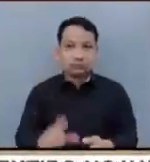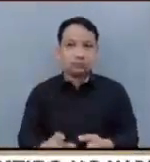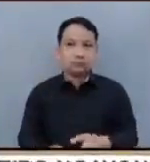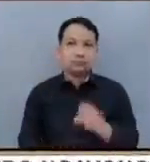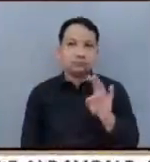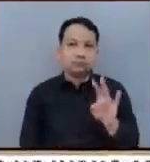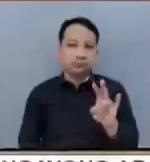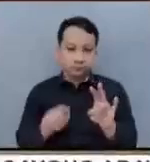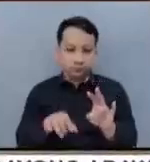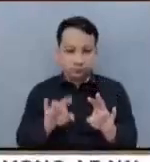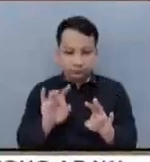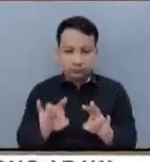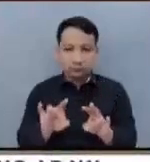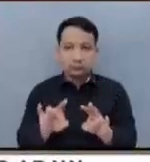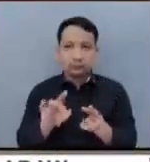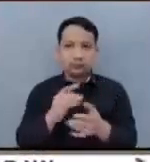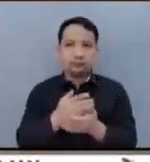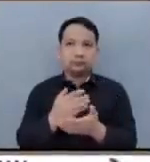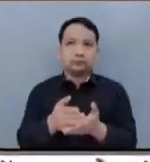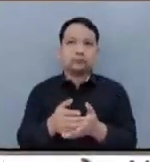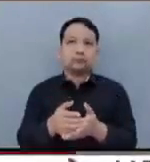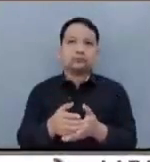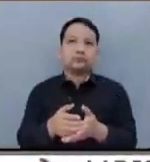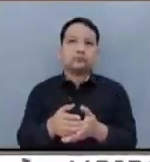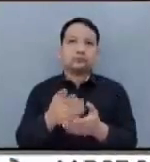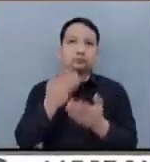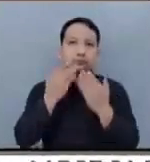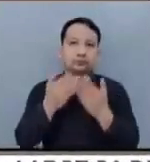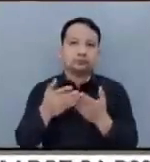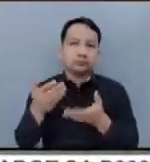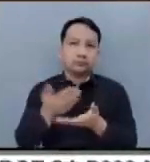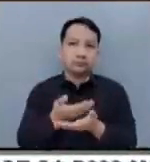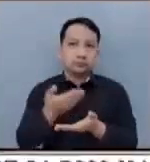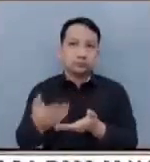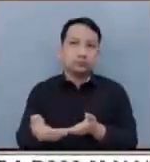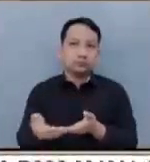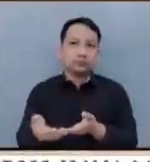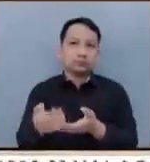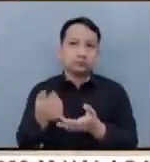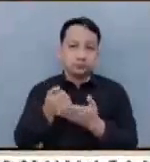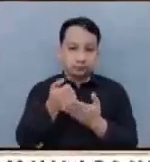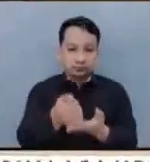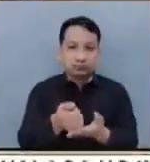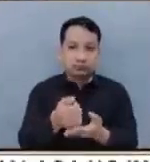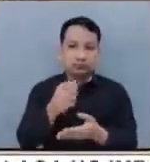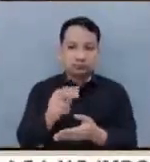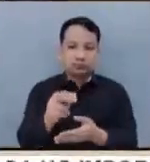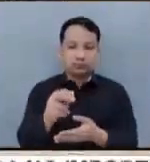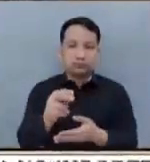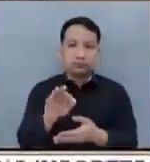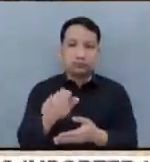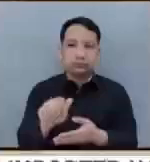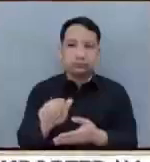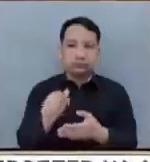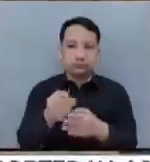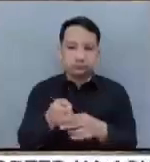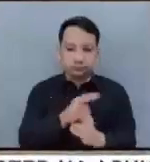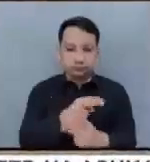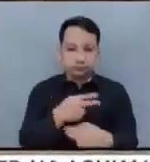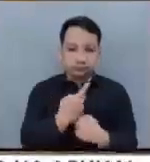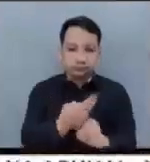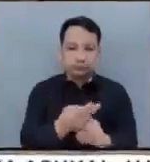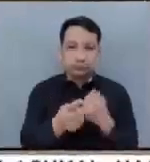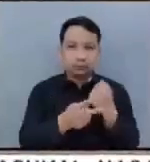bilyon na kilo ng palay ang ipinangakong bibilhin, habang tutulong naman ang NFA sa pagpapahiram ng mga warehouse at